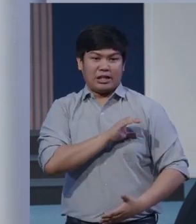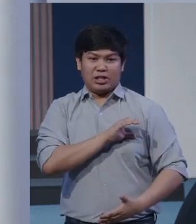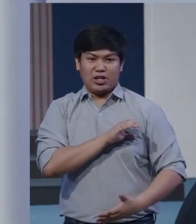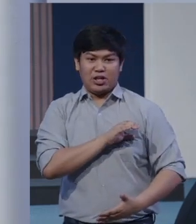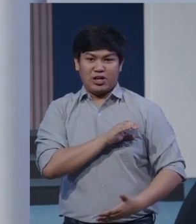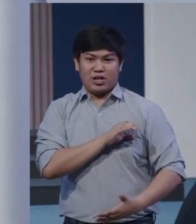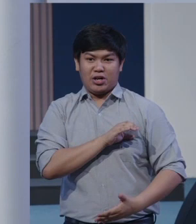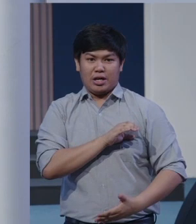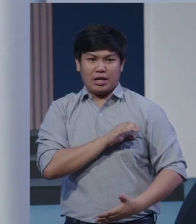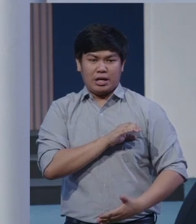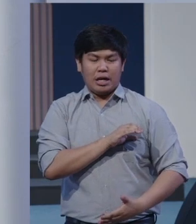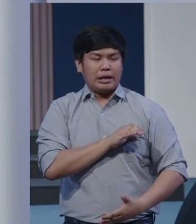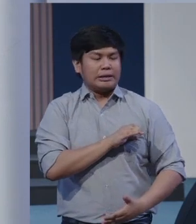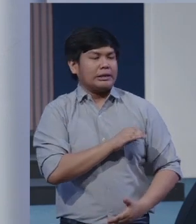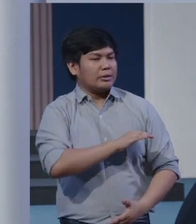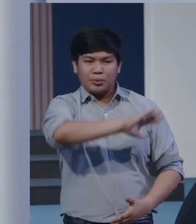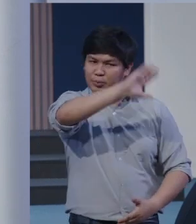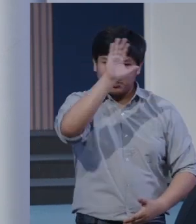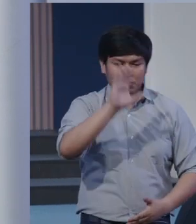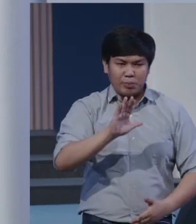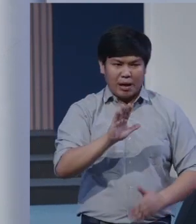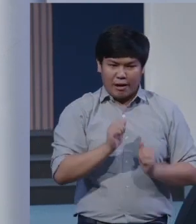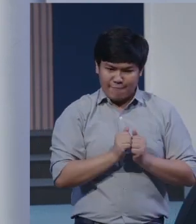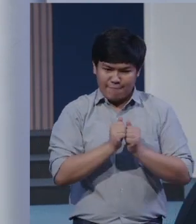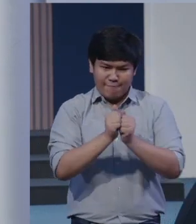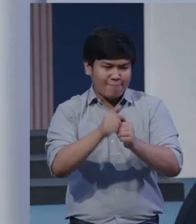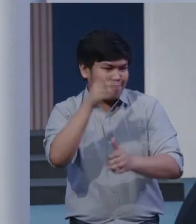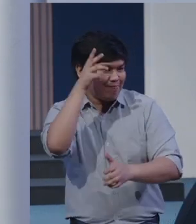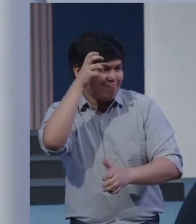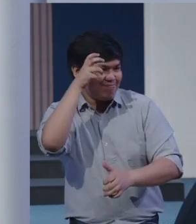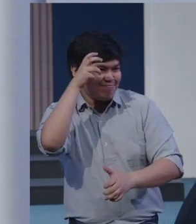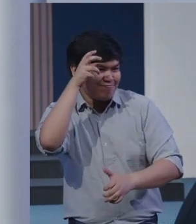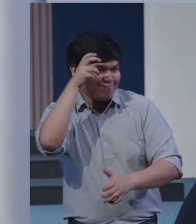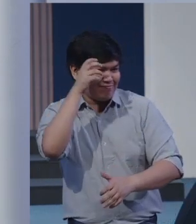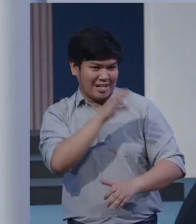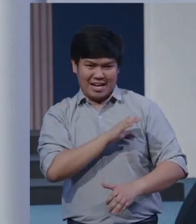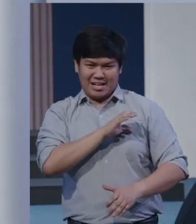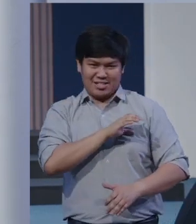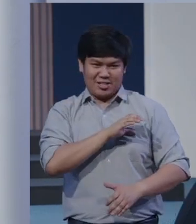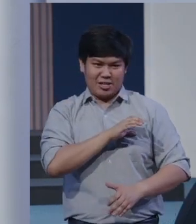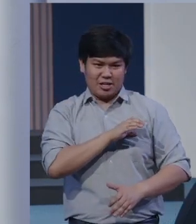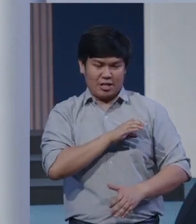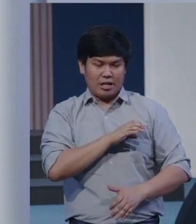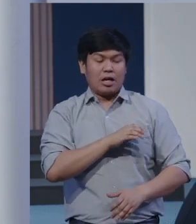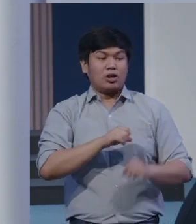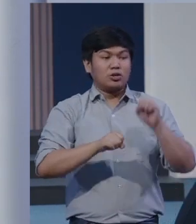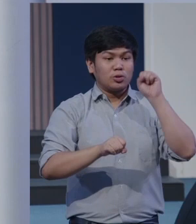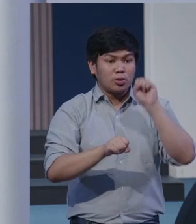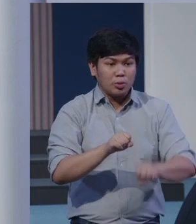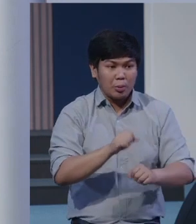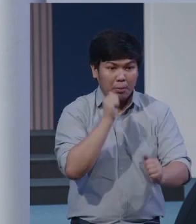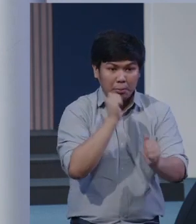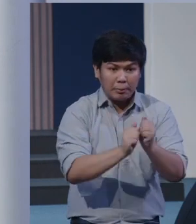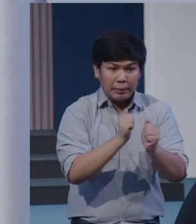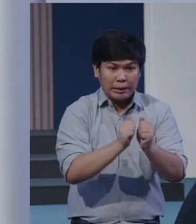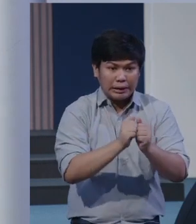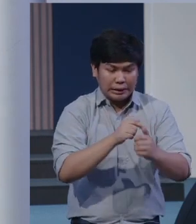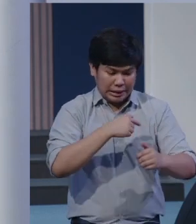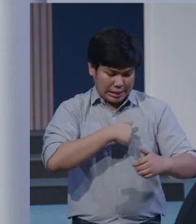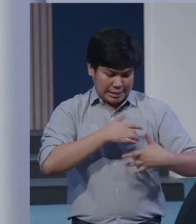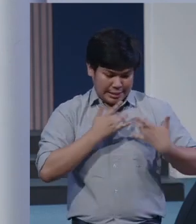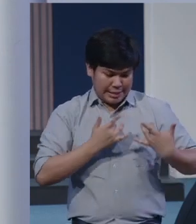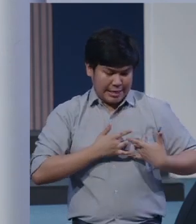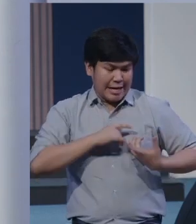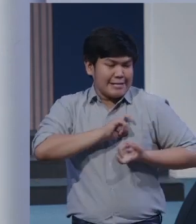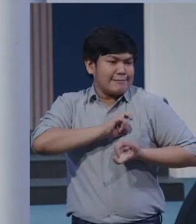hindi na maaari itong magpatuloy dahil sila ay binago na ang ugat ng salitang isinalin